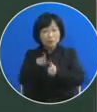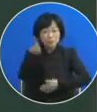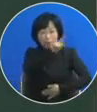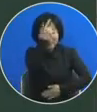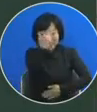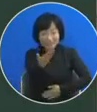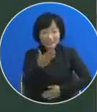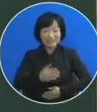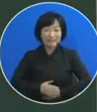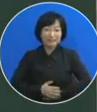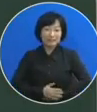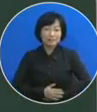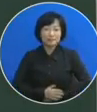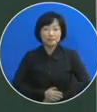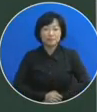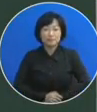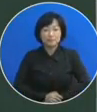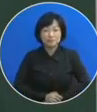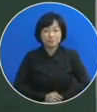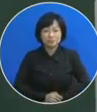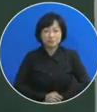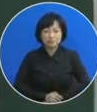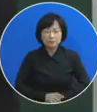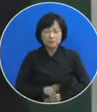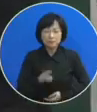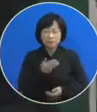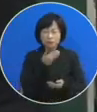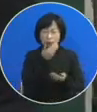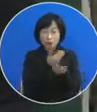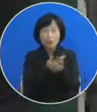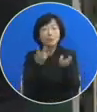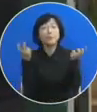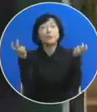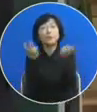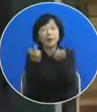여기에 대한 중요한 방법을 알고 있어요. Those who know the